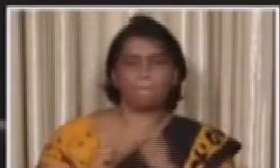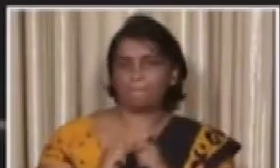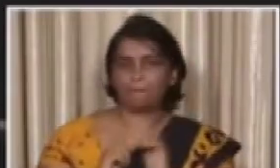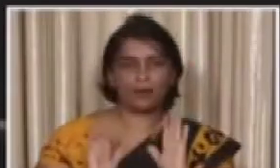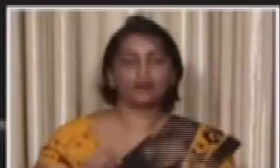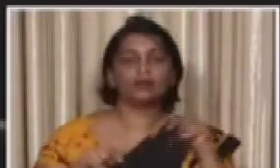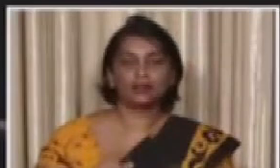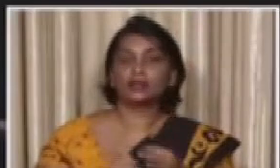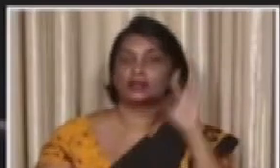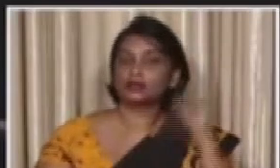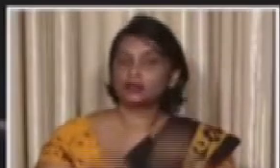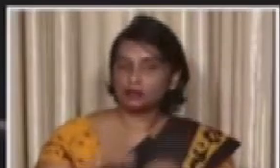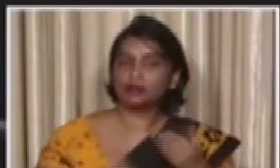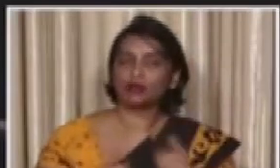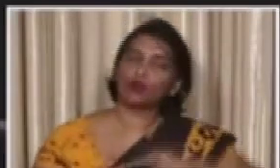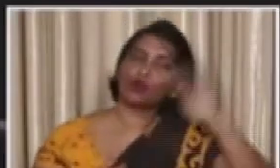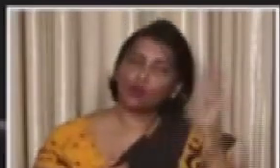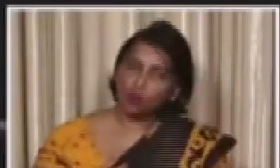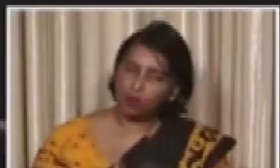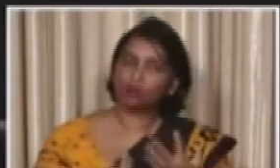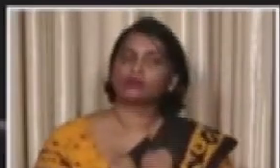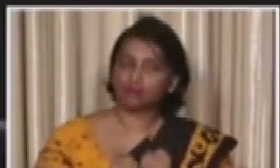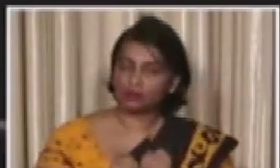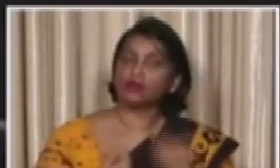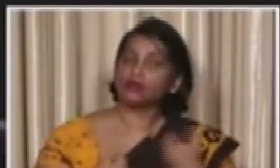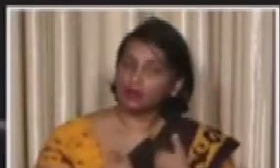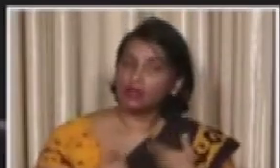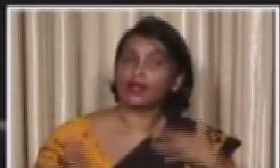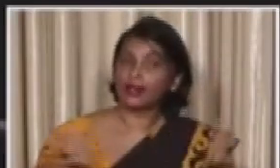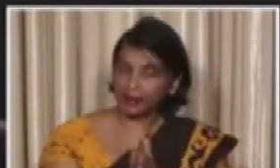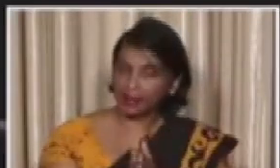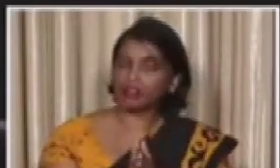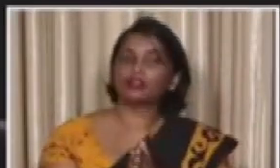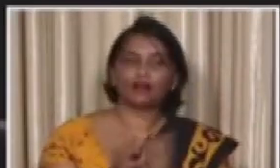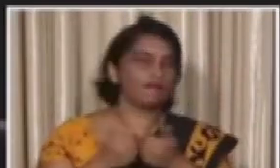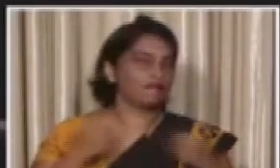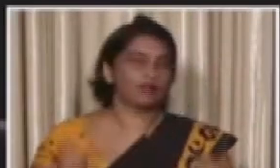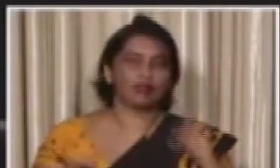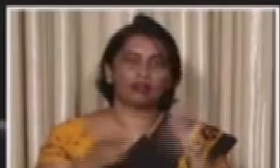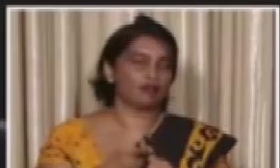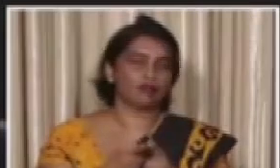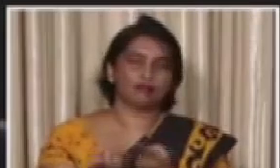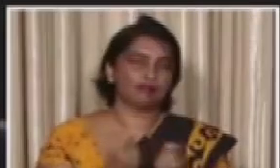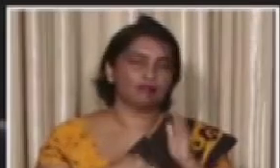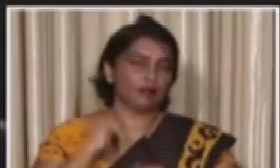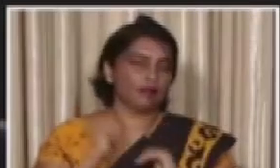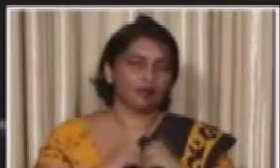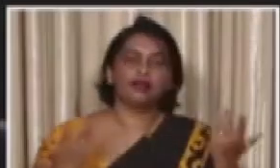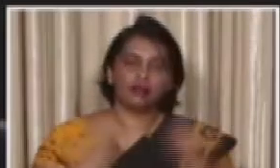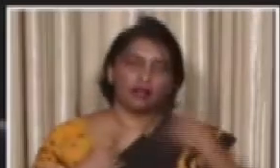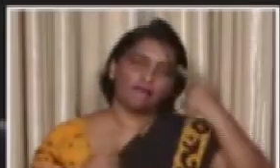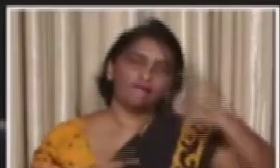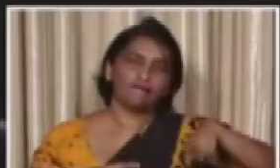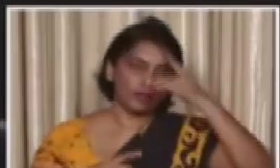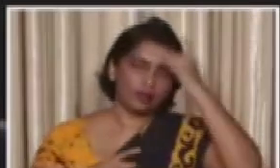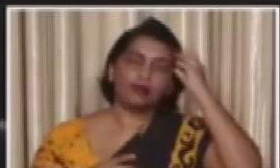මේ ජනාධිපතිවරණයේදී අපි ජයග්‍රහණය කරන්න නම් අපි එකතු වී මිස වෙන් වී තරඟ කිරීම ප්‍රායෝගික නොවන බව මාගේ